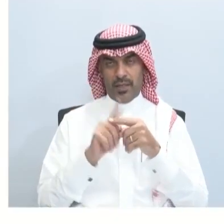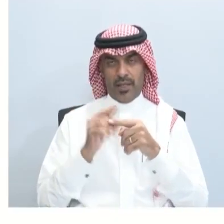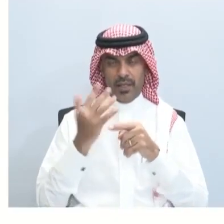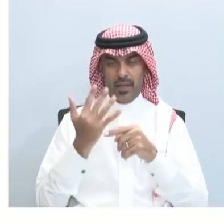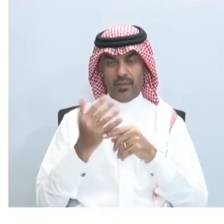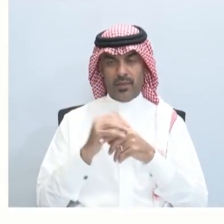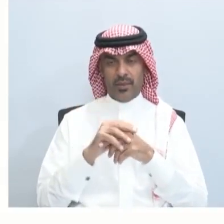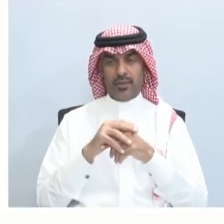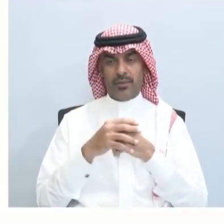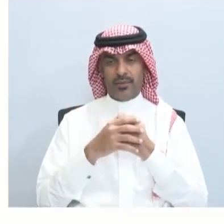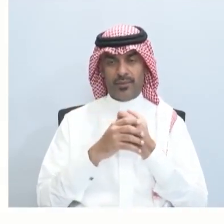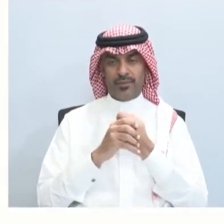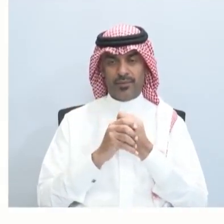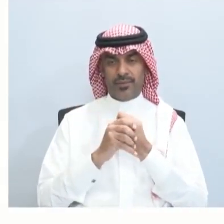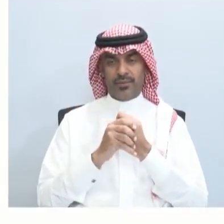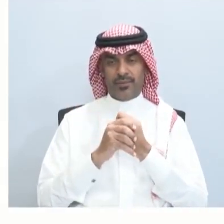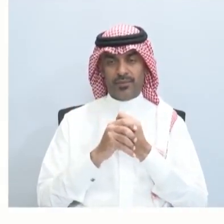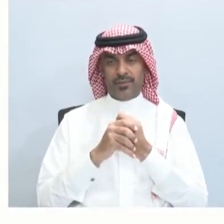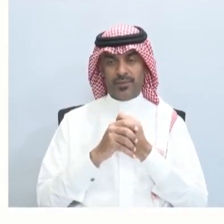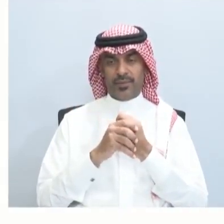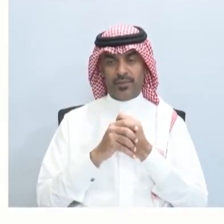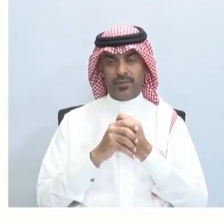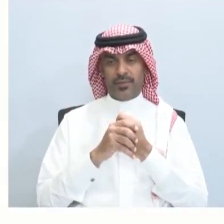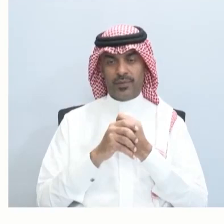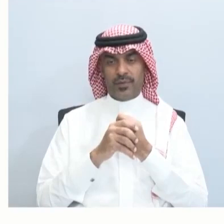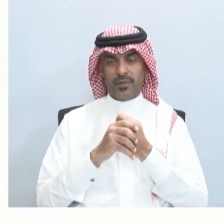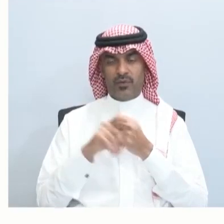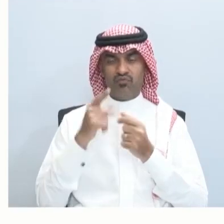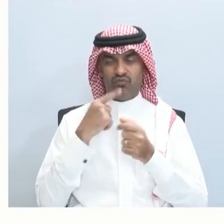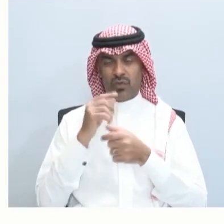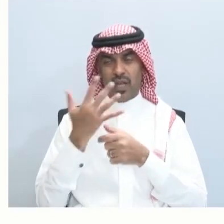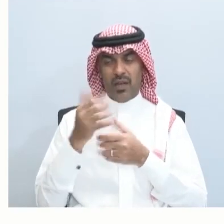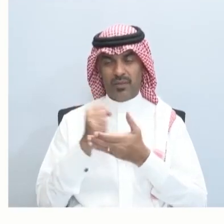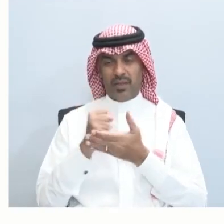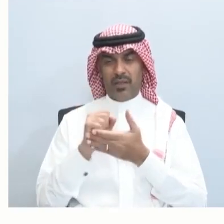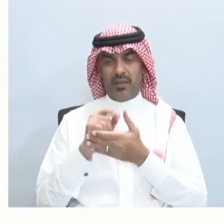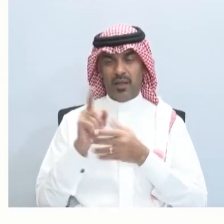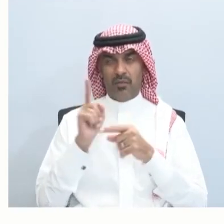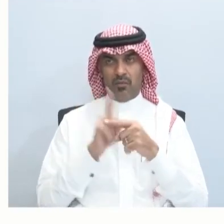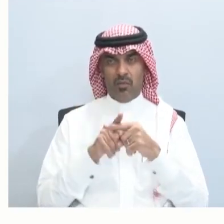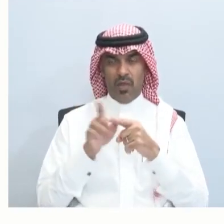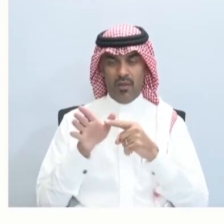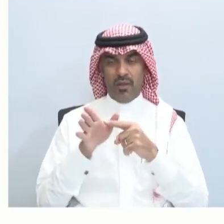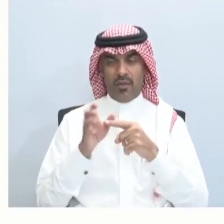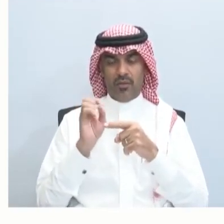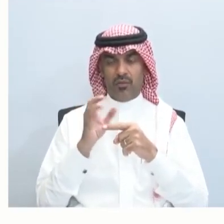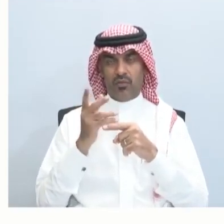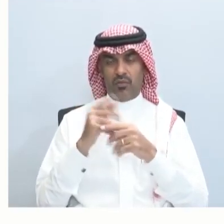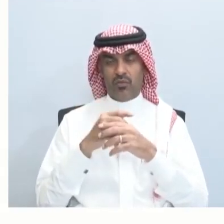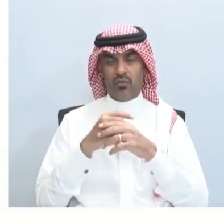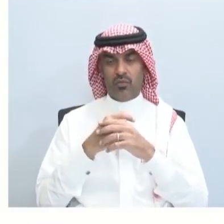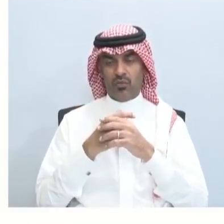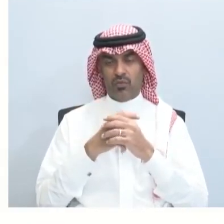نريد في الطرف الايمن باء نريد ان نحذف زائد خمسه هذه مضافه في هذا الطرف اذا ماذا نفعل